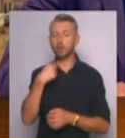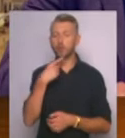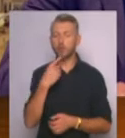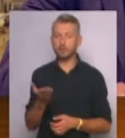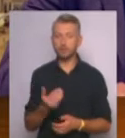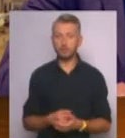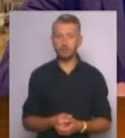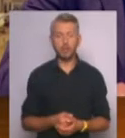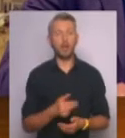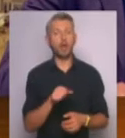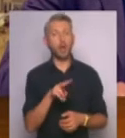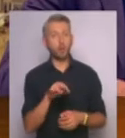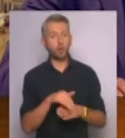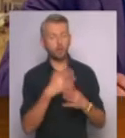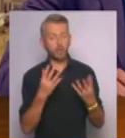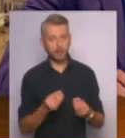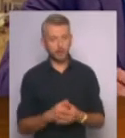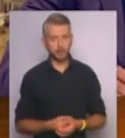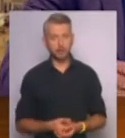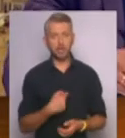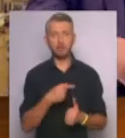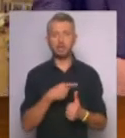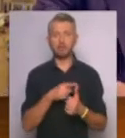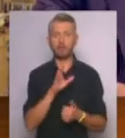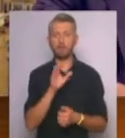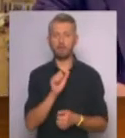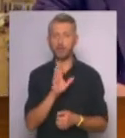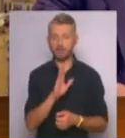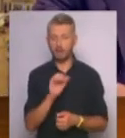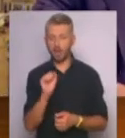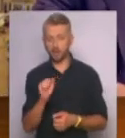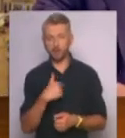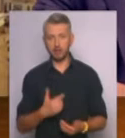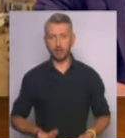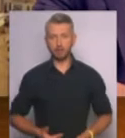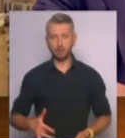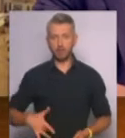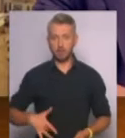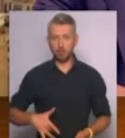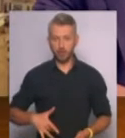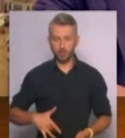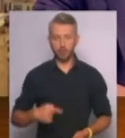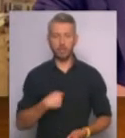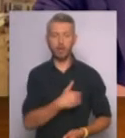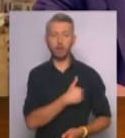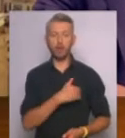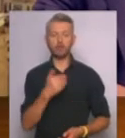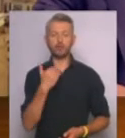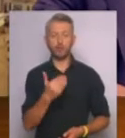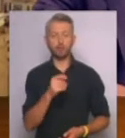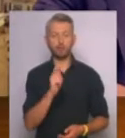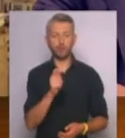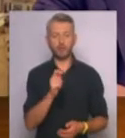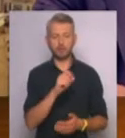прямому ефірі. Добрий день. Добрий день. Добрий день. Мене звати Валентина Андріївна. Я живу на Печерську. Я хотіла вам поставити